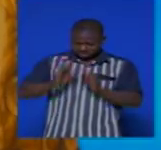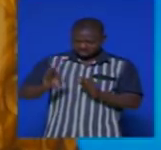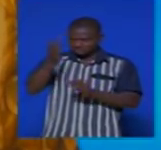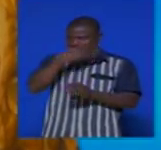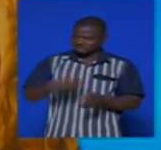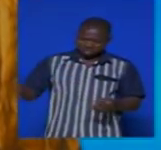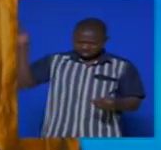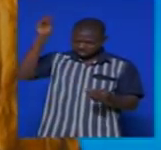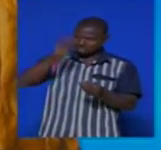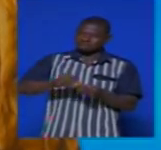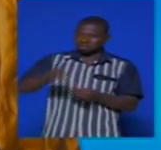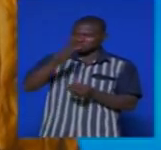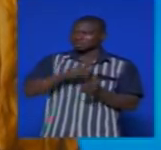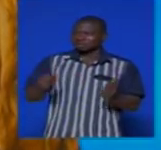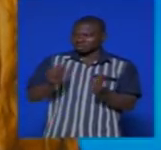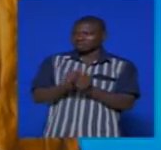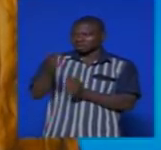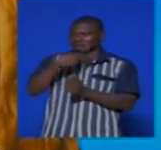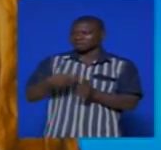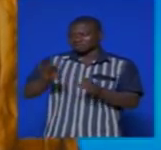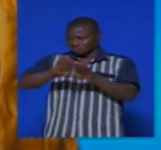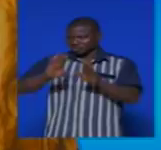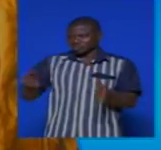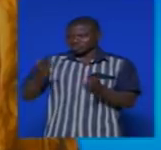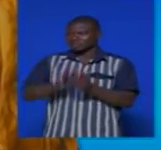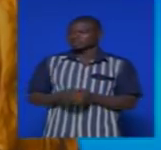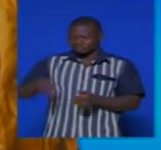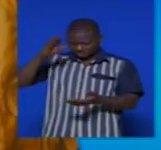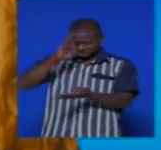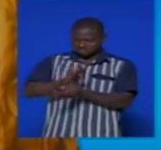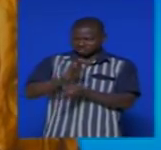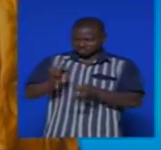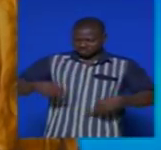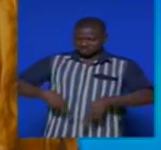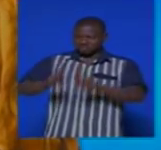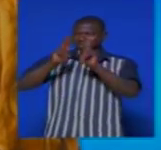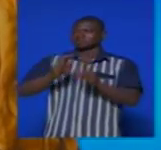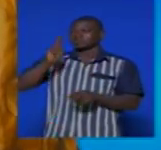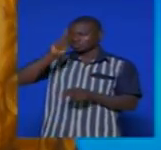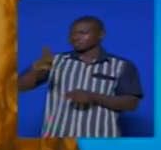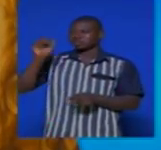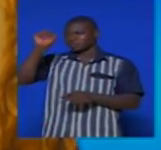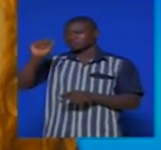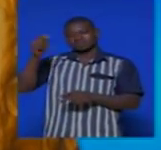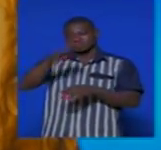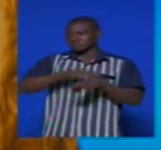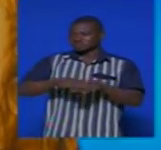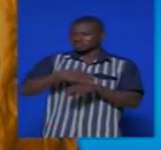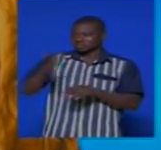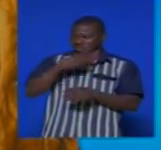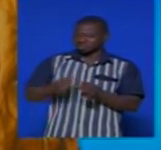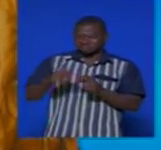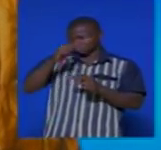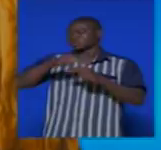Journée mondiale avec le lancement donc, la feuille de route de l'Union africaine sur le dividende démographique, d'où le thème au